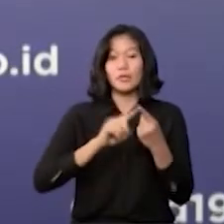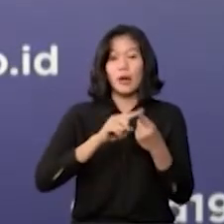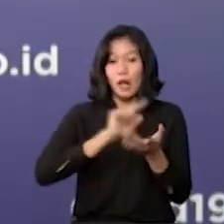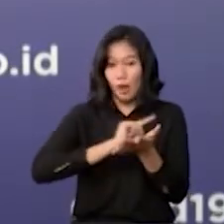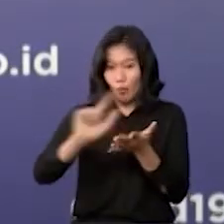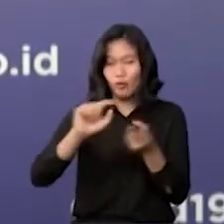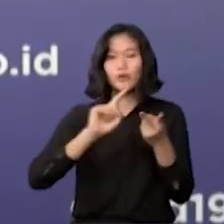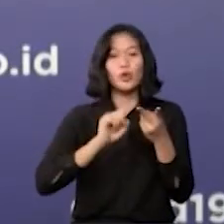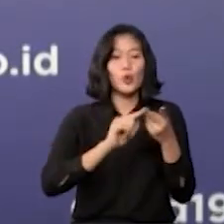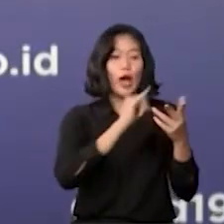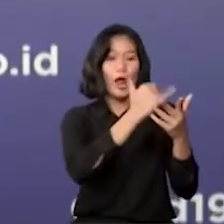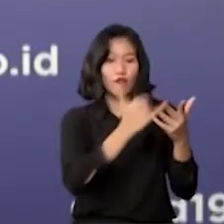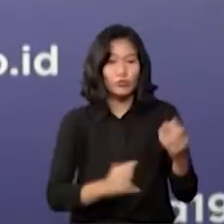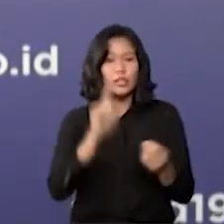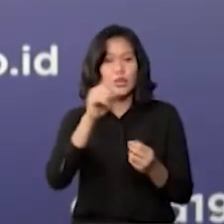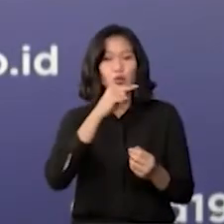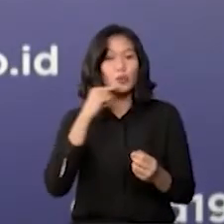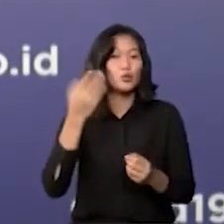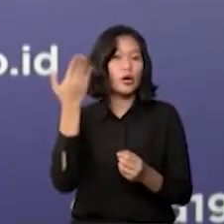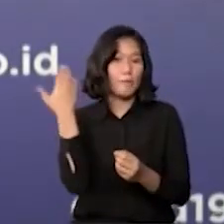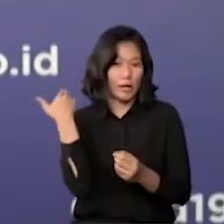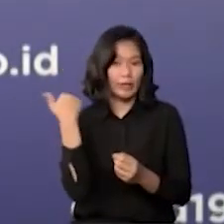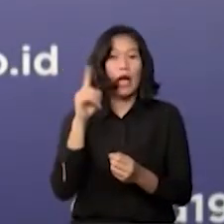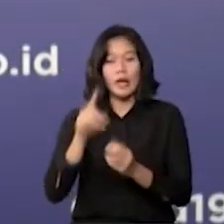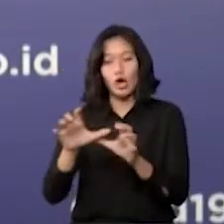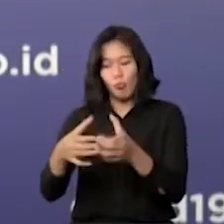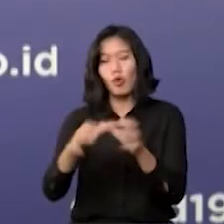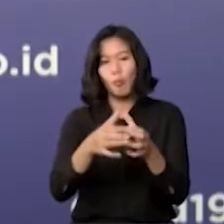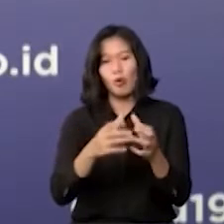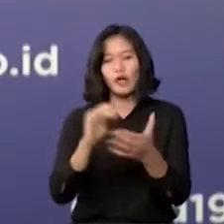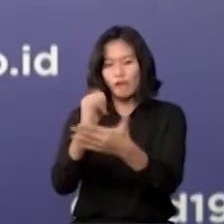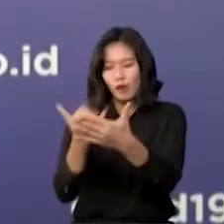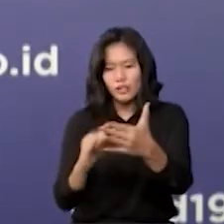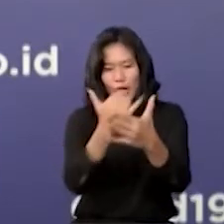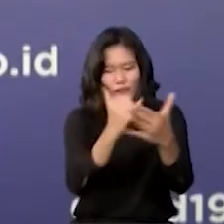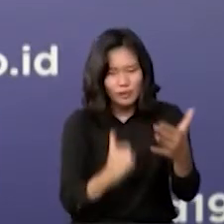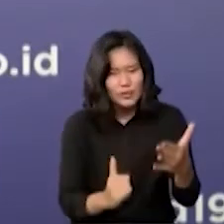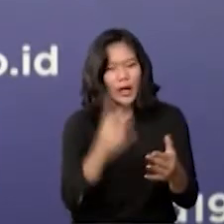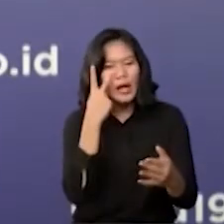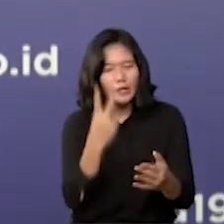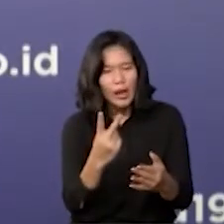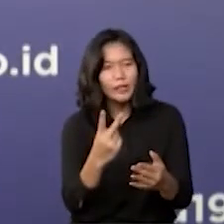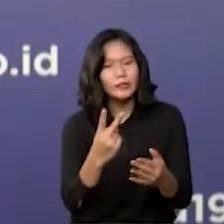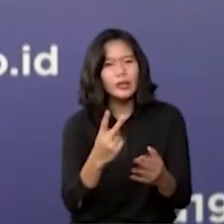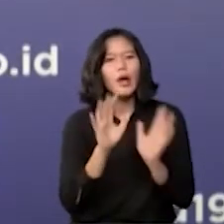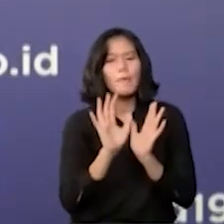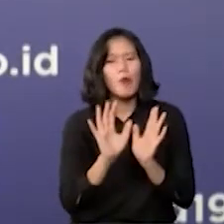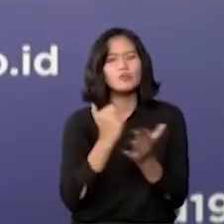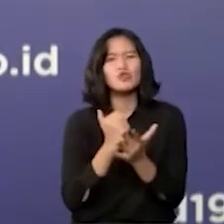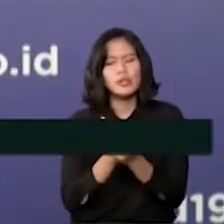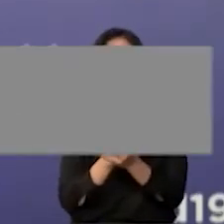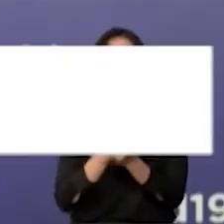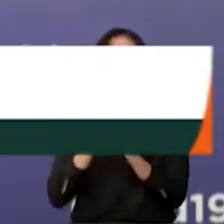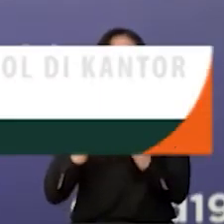kemudian dievaluasi kita telah juru bicara pemerintah untuk penanganan konflik 19 ini yang menyatakan selain pada meja kerja yang berdekatan